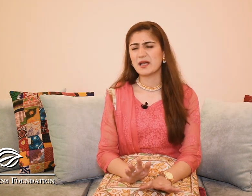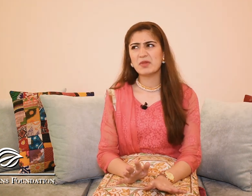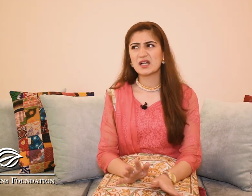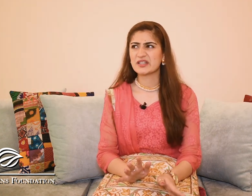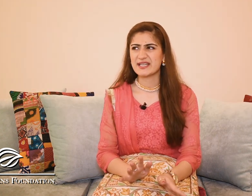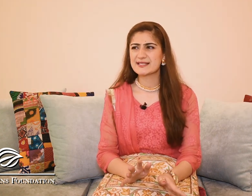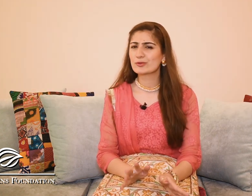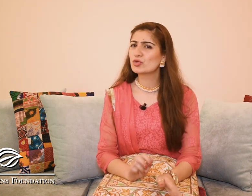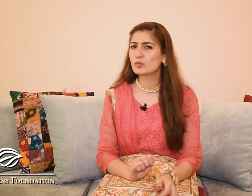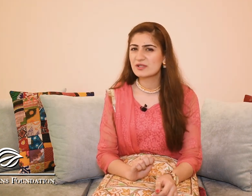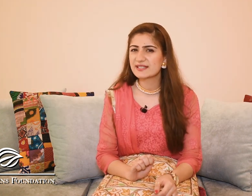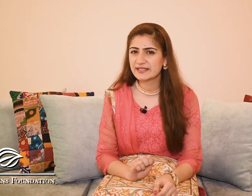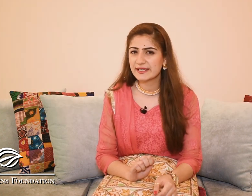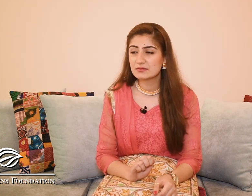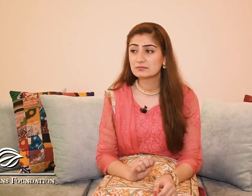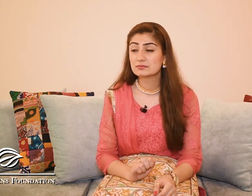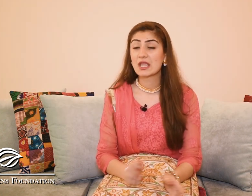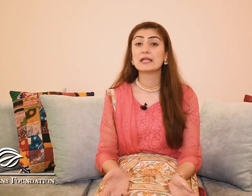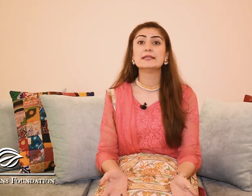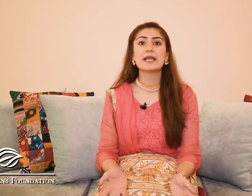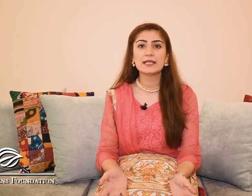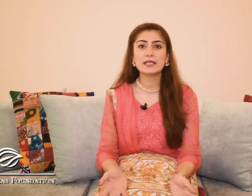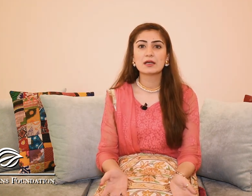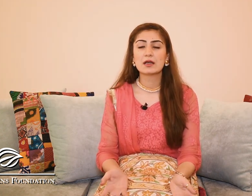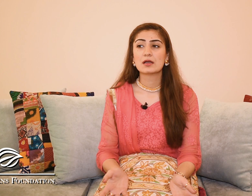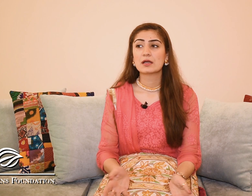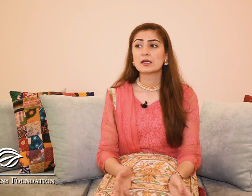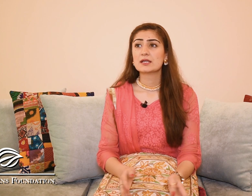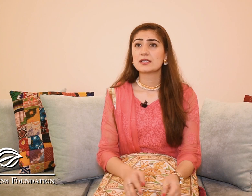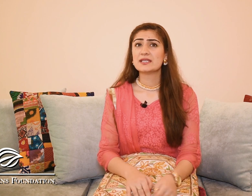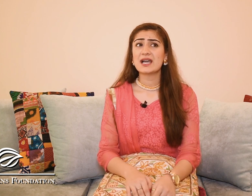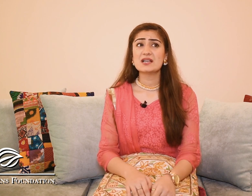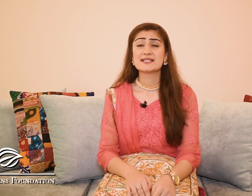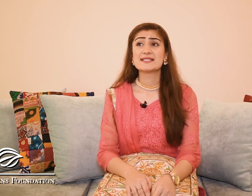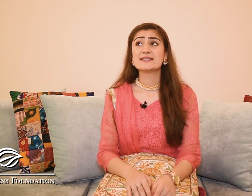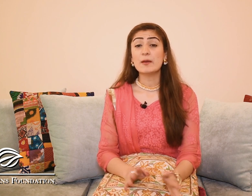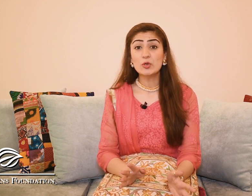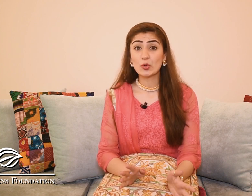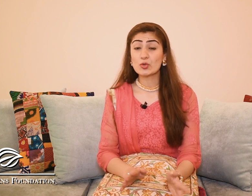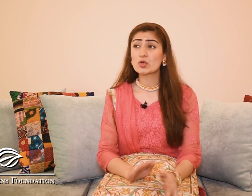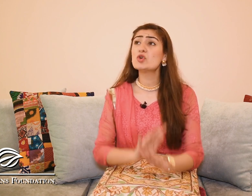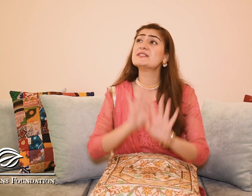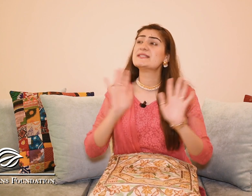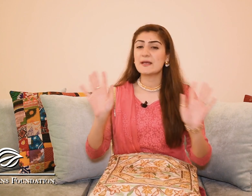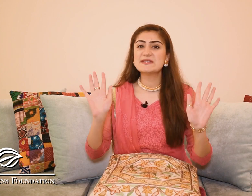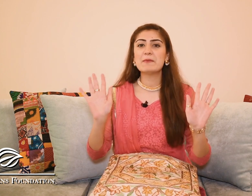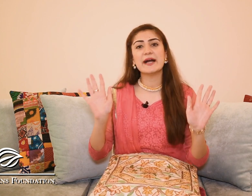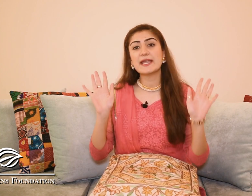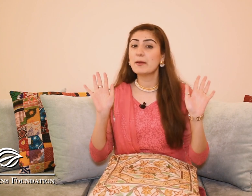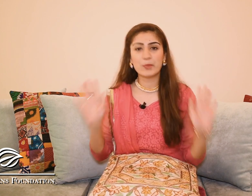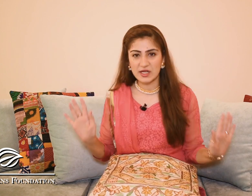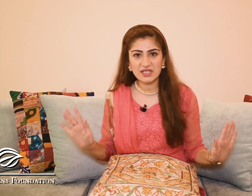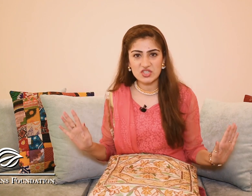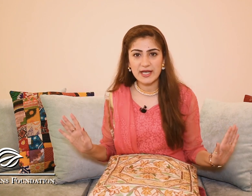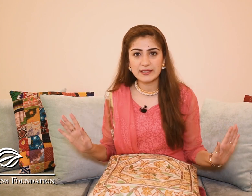क्या सब अंग्रेज उर्दू बोल सकते हैं? नहीं. क्या सब लोगों को सब